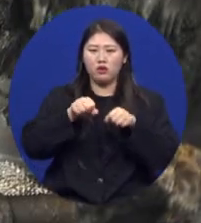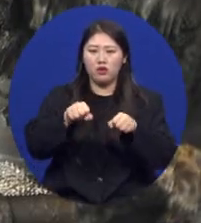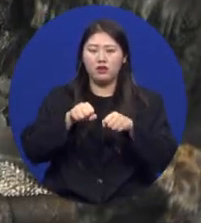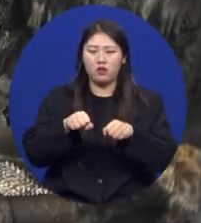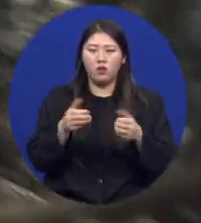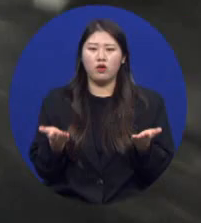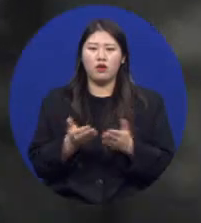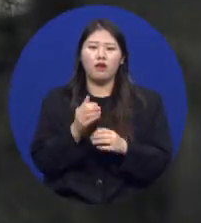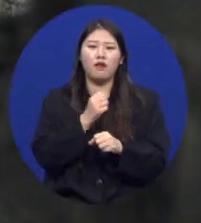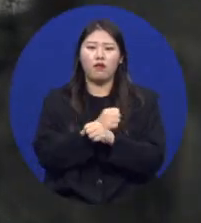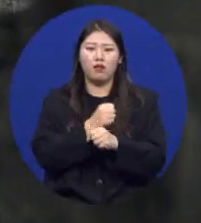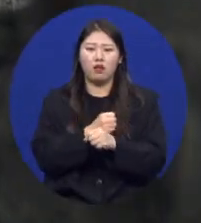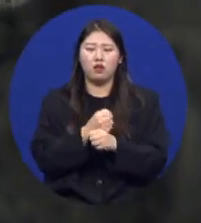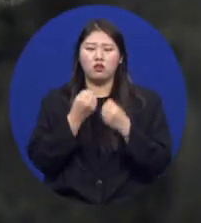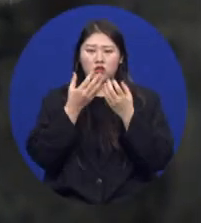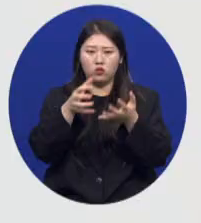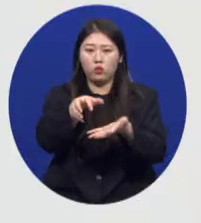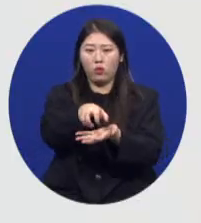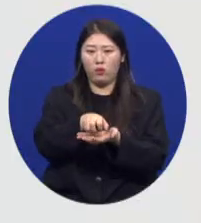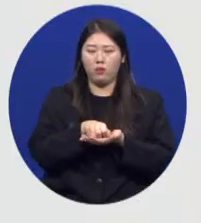했다는 진술도 확보했습니다.